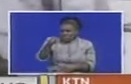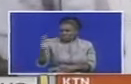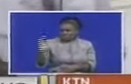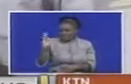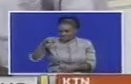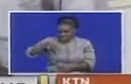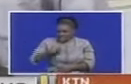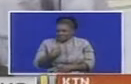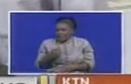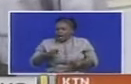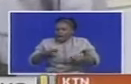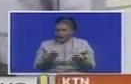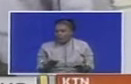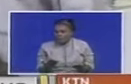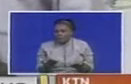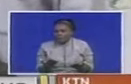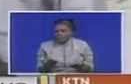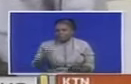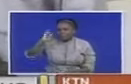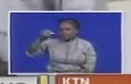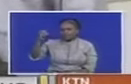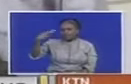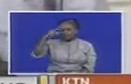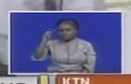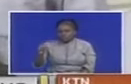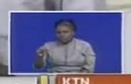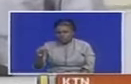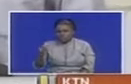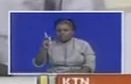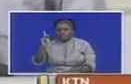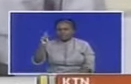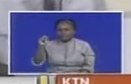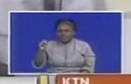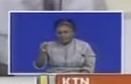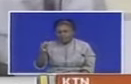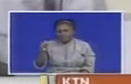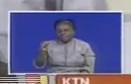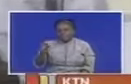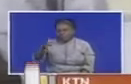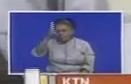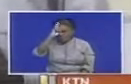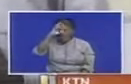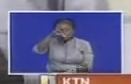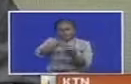usalama kwa njia gani? John Juma, KTN, makao makuu ya polisi Mombasa.